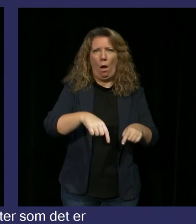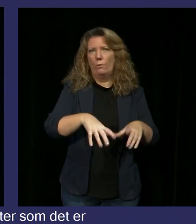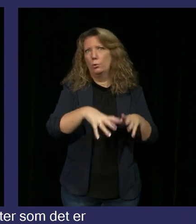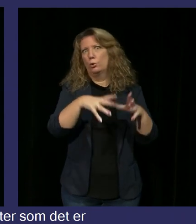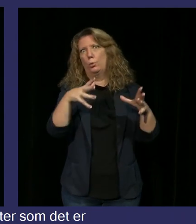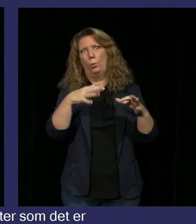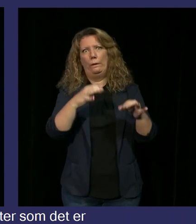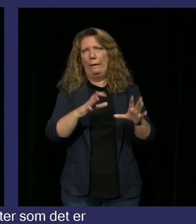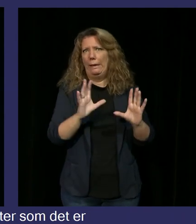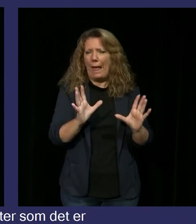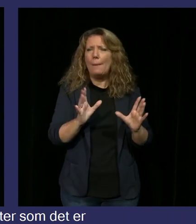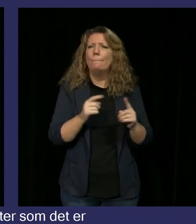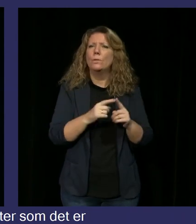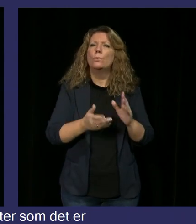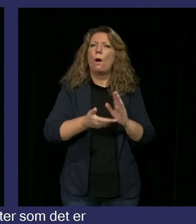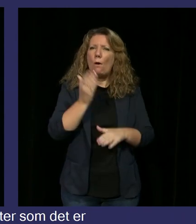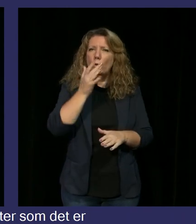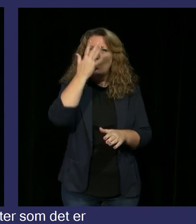noen avgjørende sånne